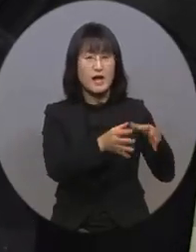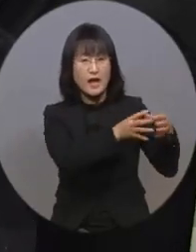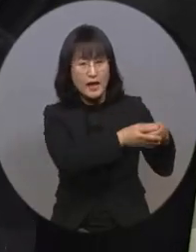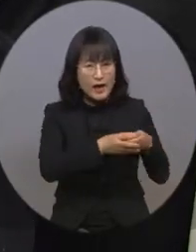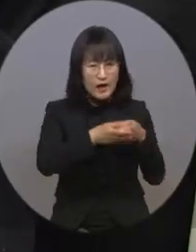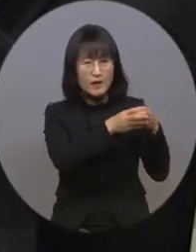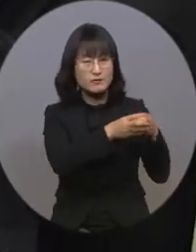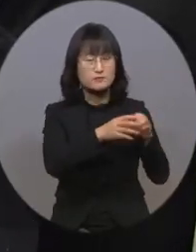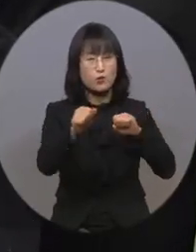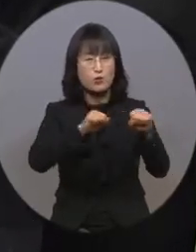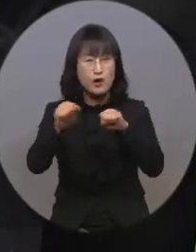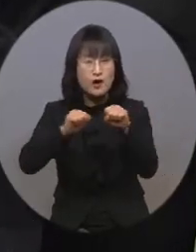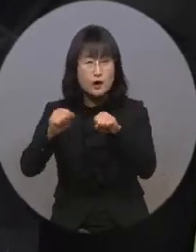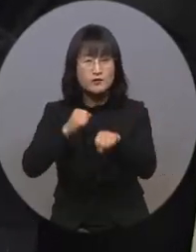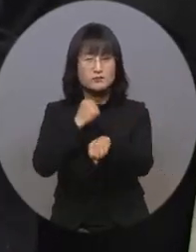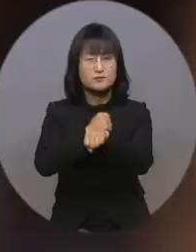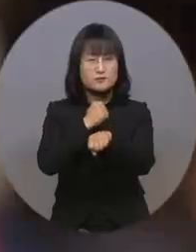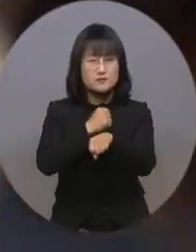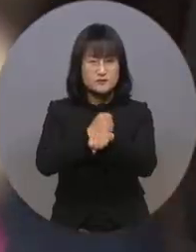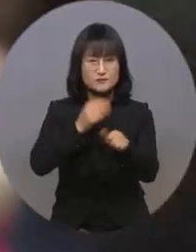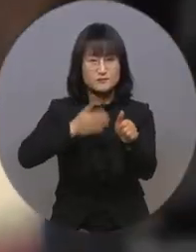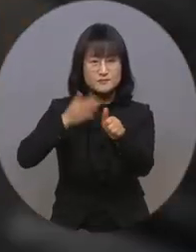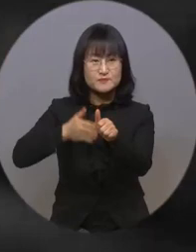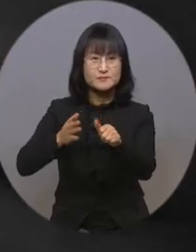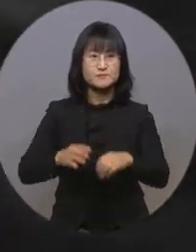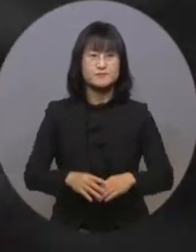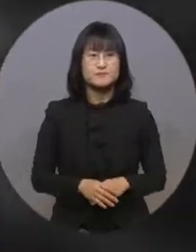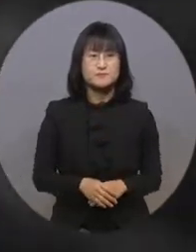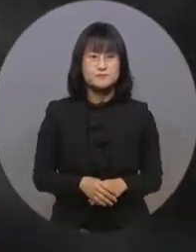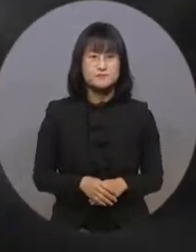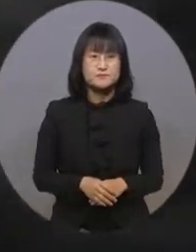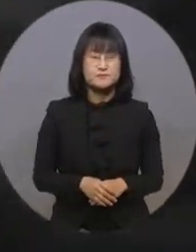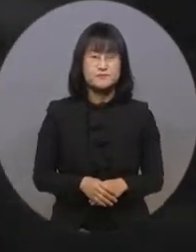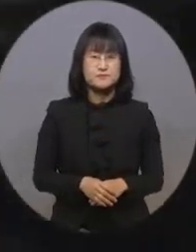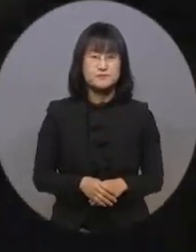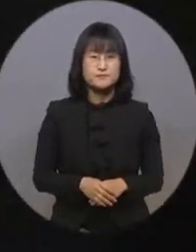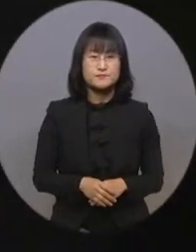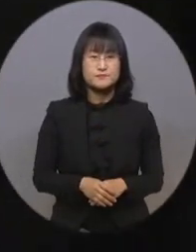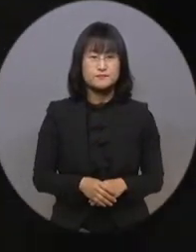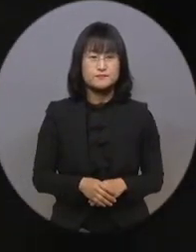배치할 수 있도록 해주시면 되겠습니다. 국민을